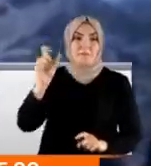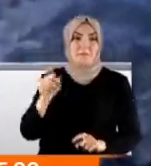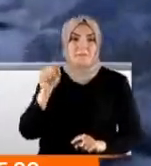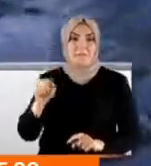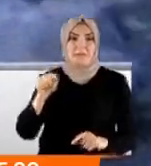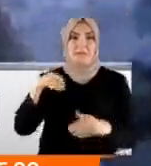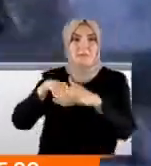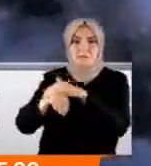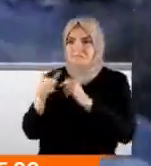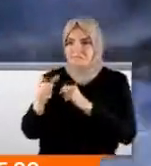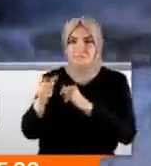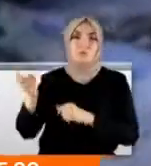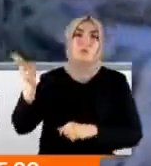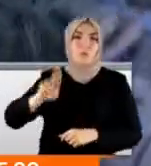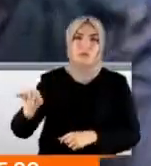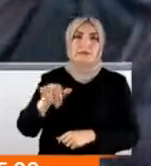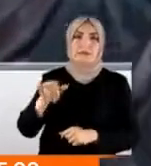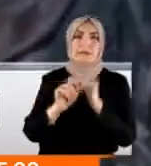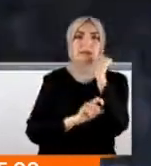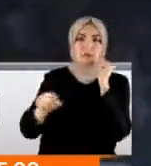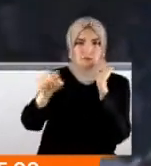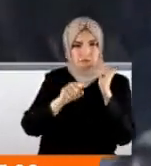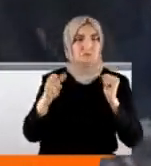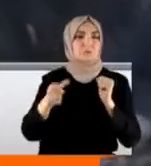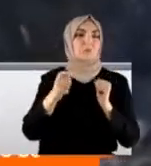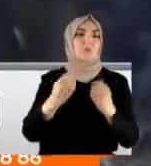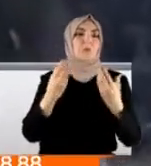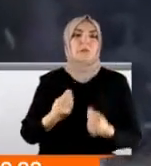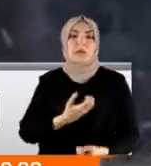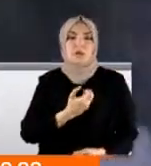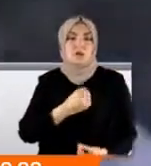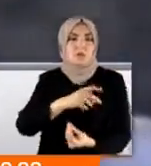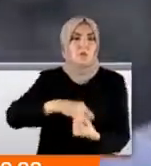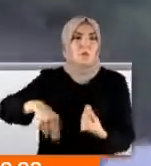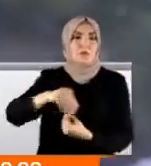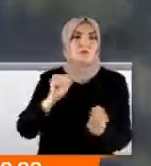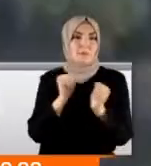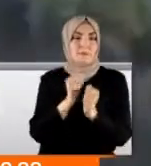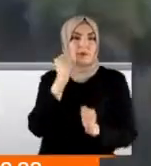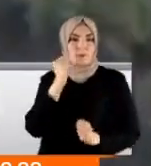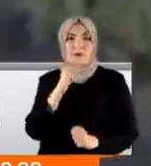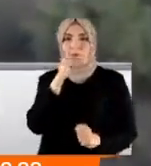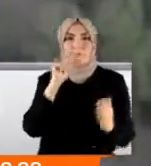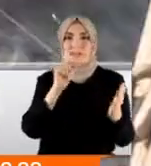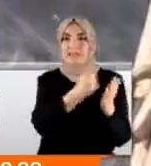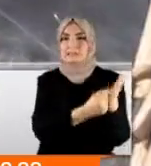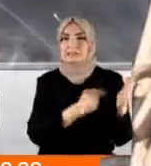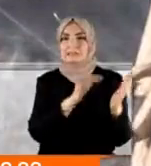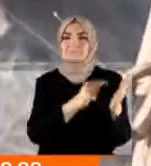yanındaki teröristlerle birlikte öldürüldü. Nefes kesen operasyonla Mehmetçik kırmızı listeye bir çizik daha atmış